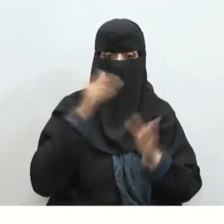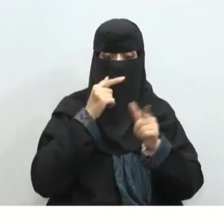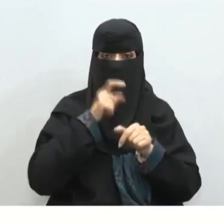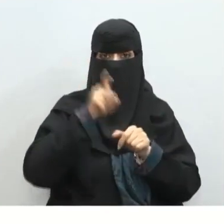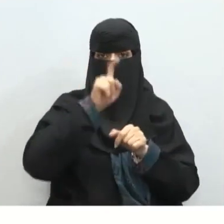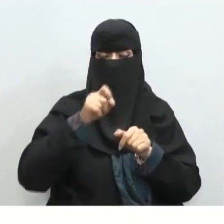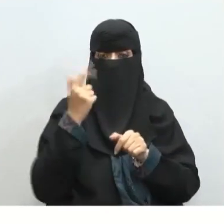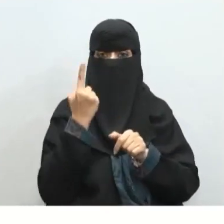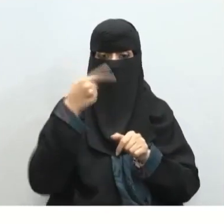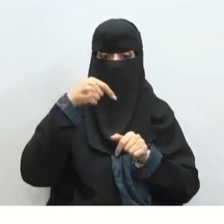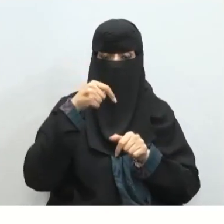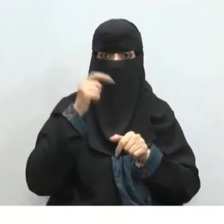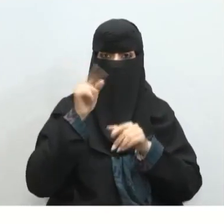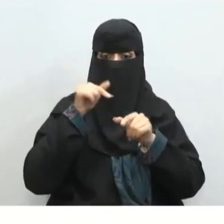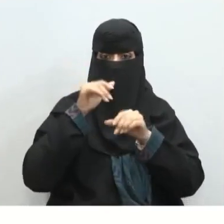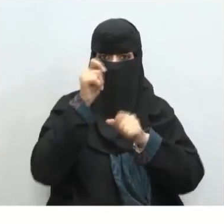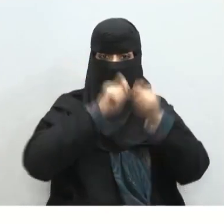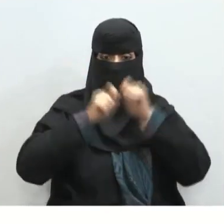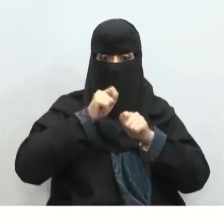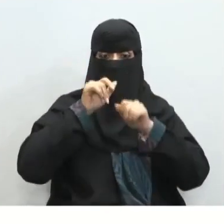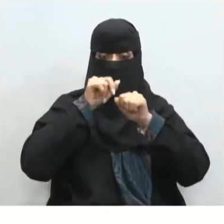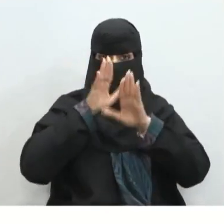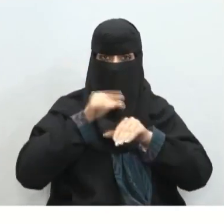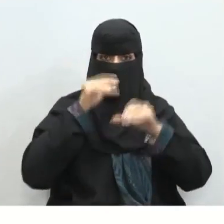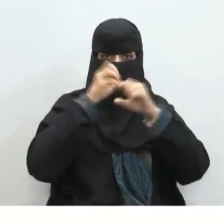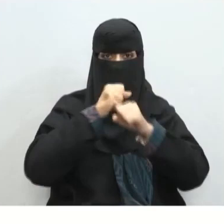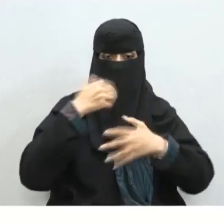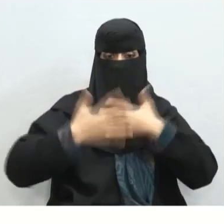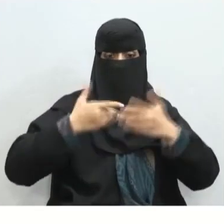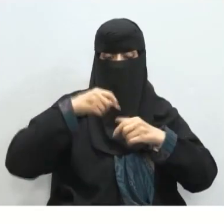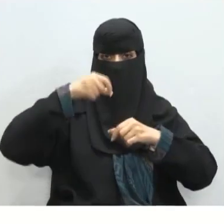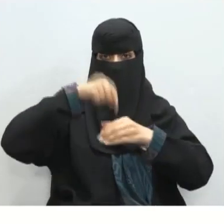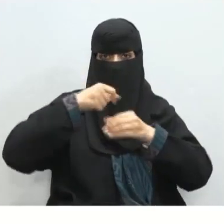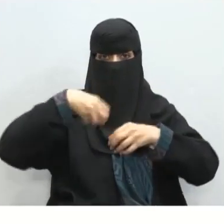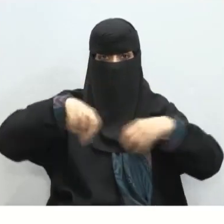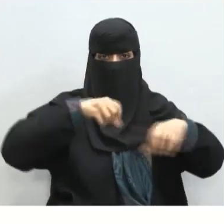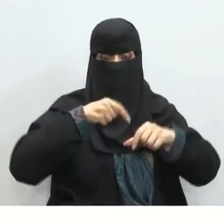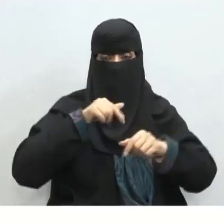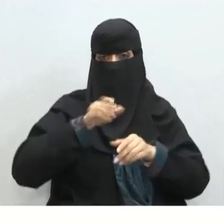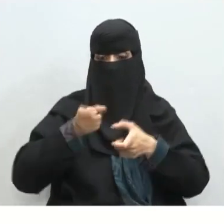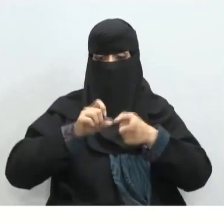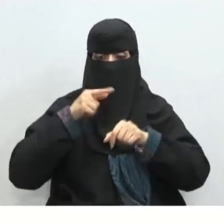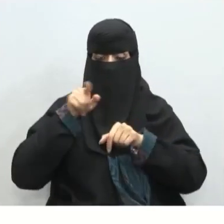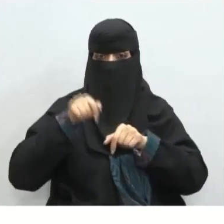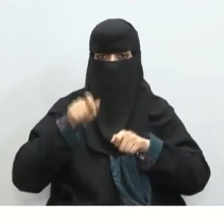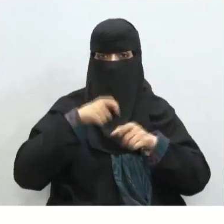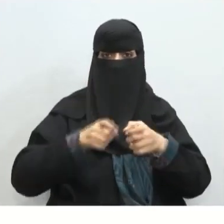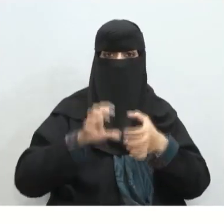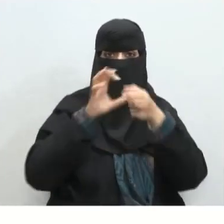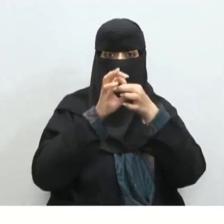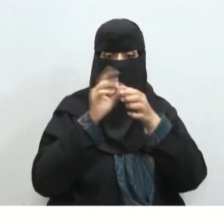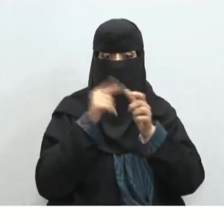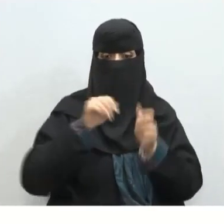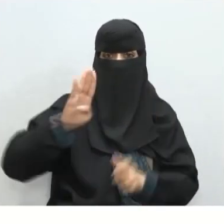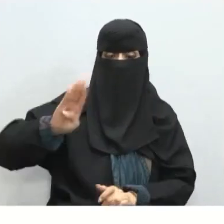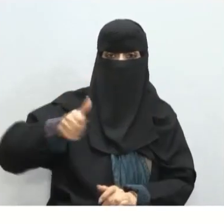السا عش عمليه يتم فيها تخزين الطاقه في الجزيئات العضويه اسمينا هذه العمليه بحلقه